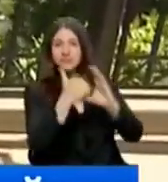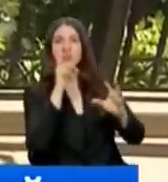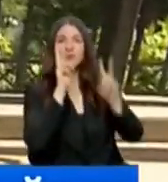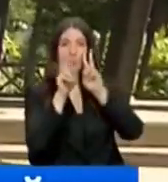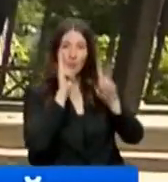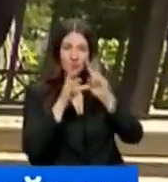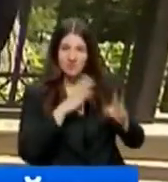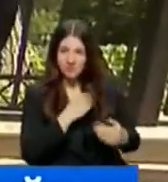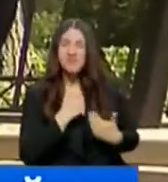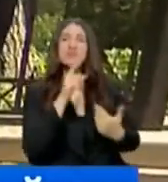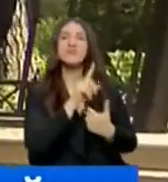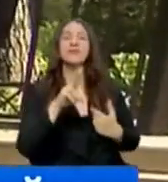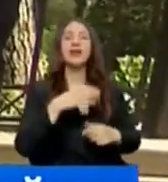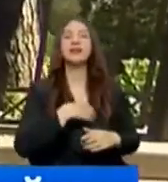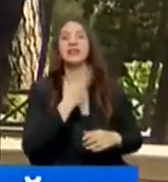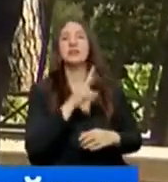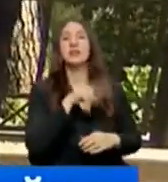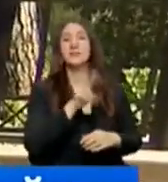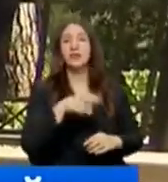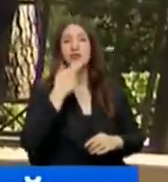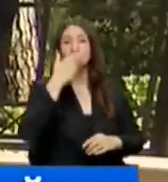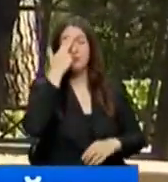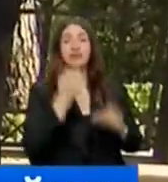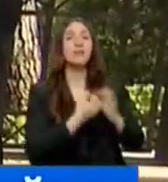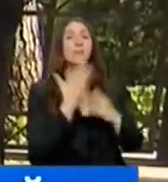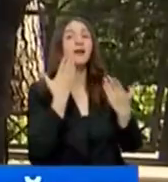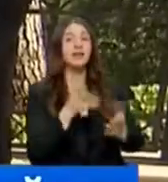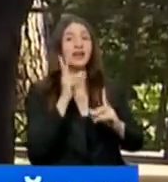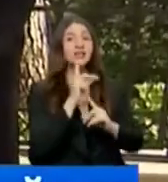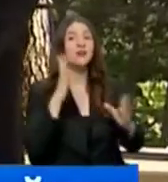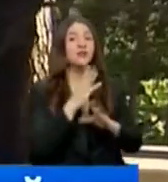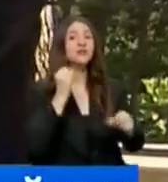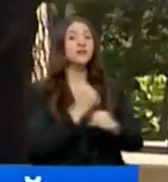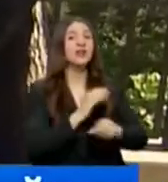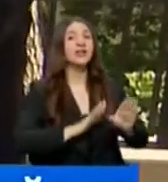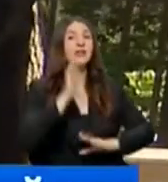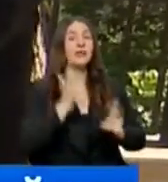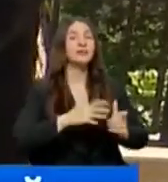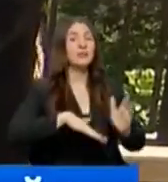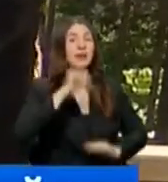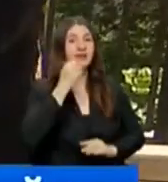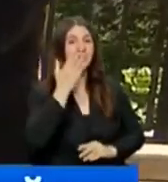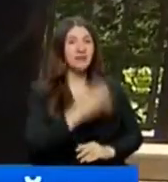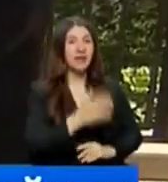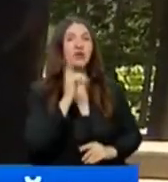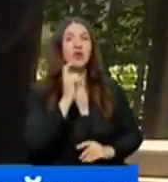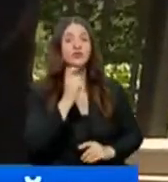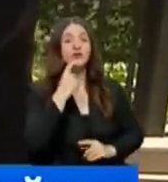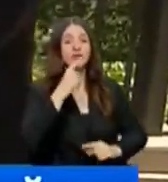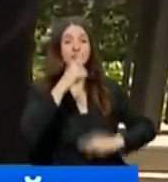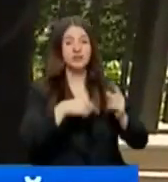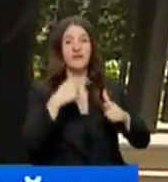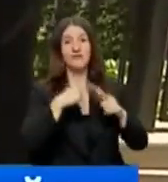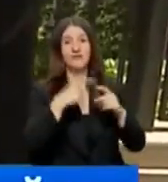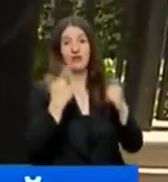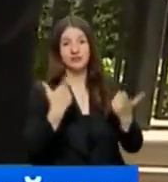görüyorum. 17 Haziran 2022 Cuma sabahında İsmail Küçükkaya ile Demokrasi Meydanı'nda 9. yılımızda